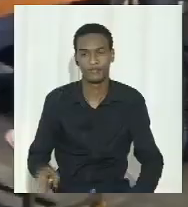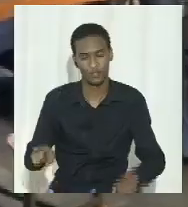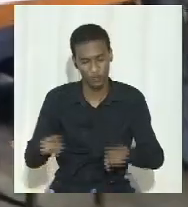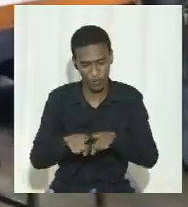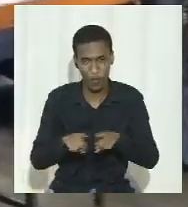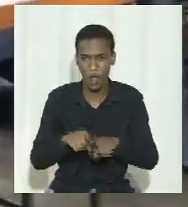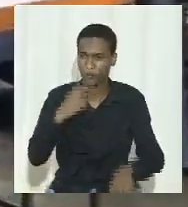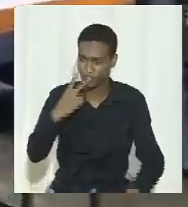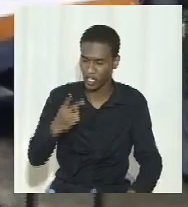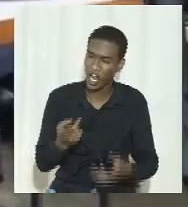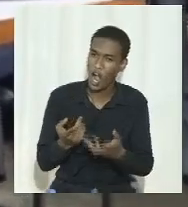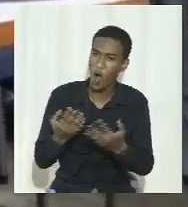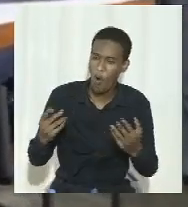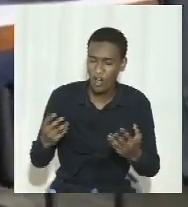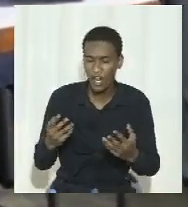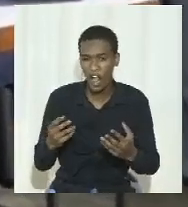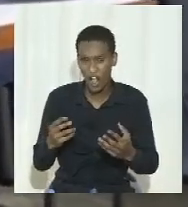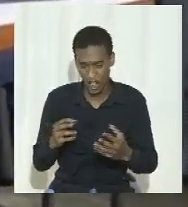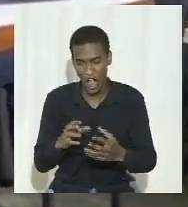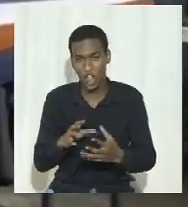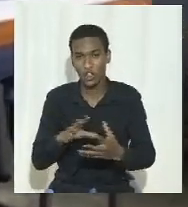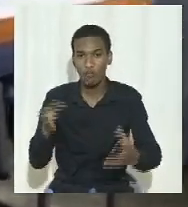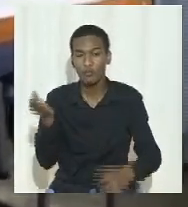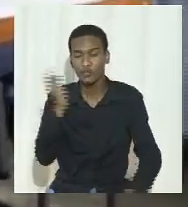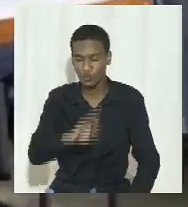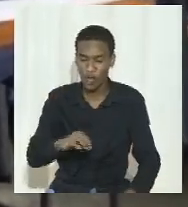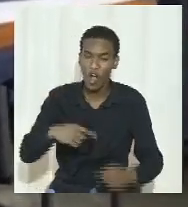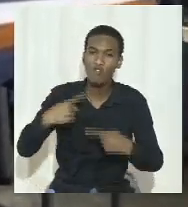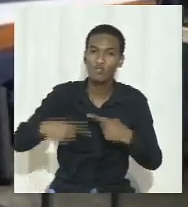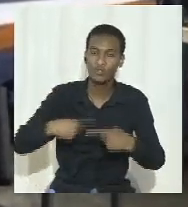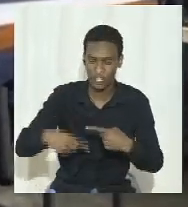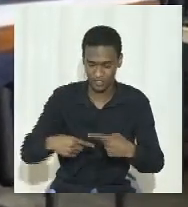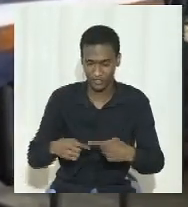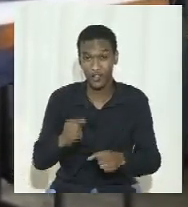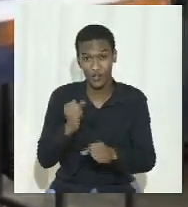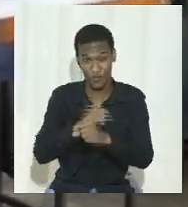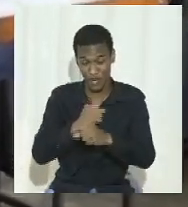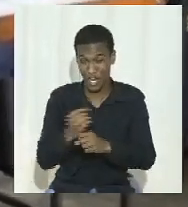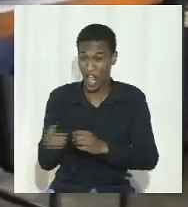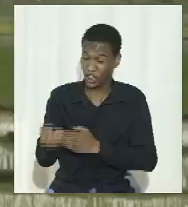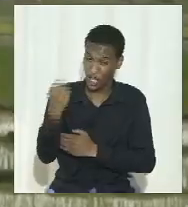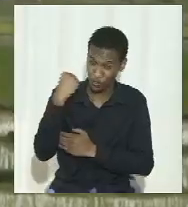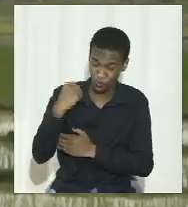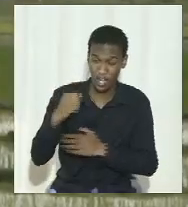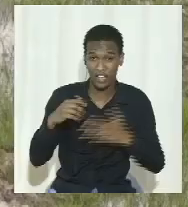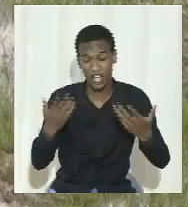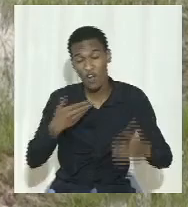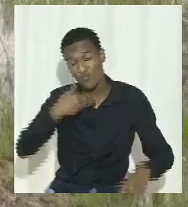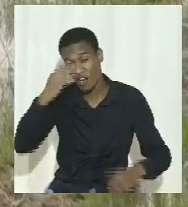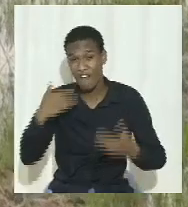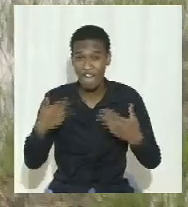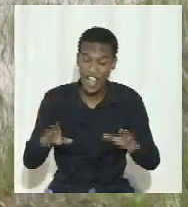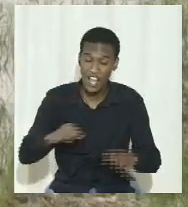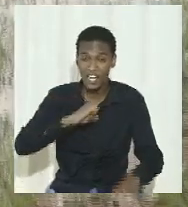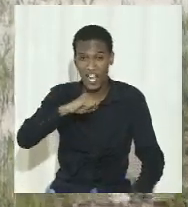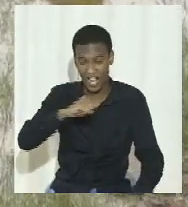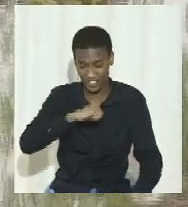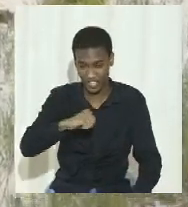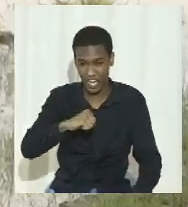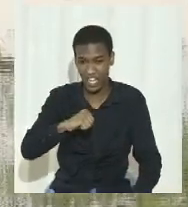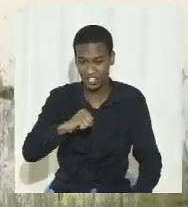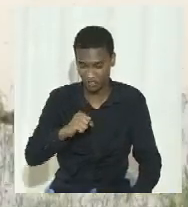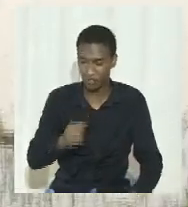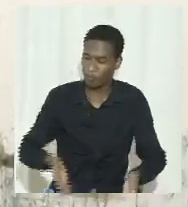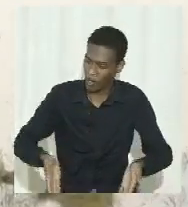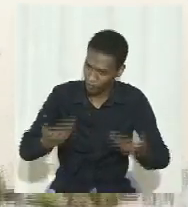orinasa, mampirisika ny olona, ny tanora na ny olona very asa mba amorinasa. Dia fanaraha-maso mikasika ny resaka